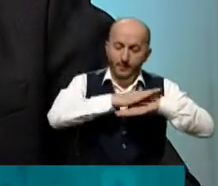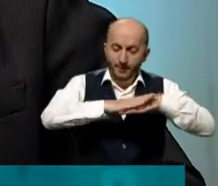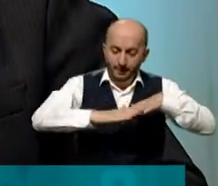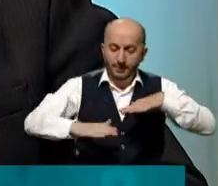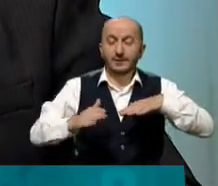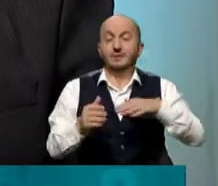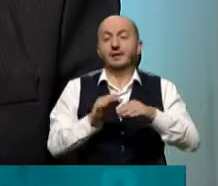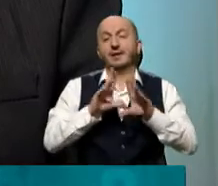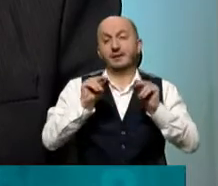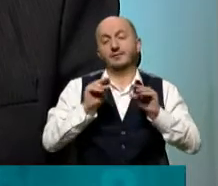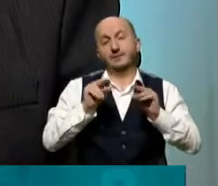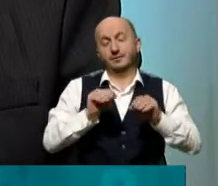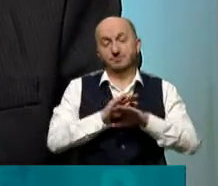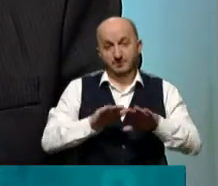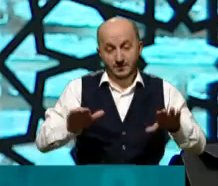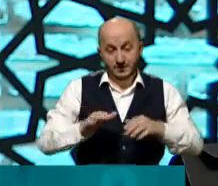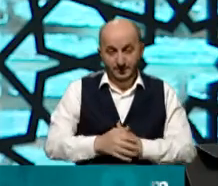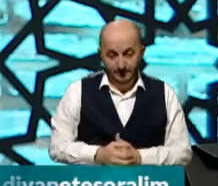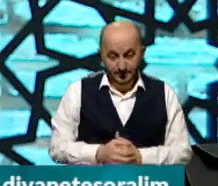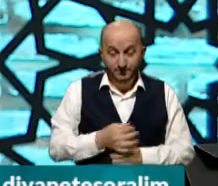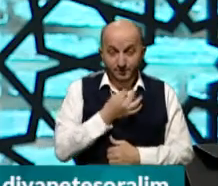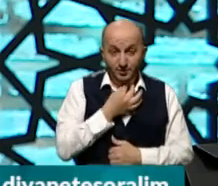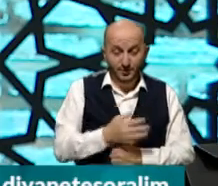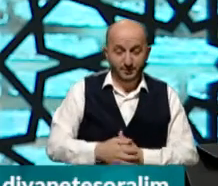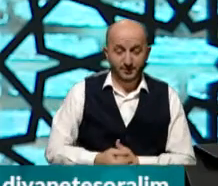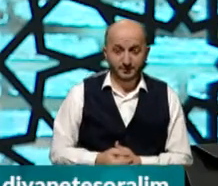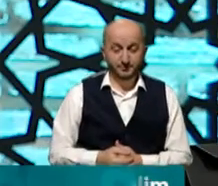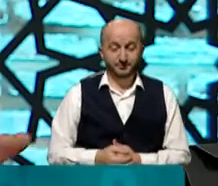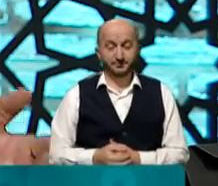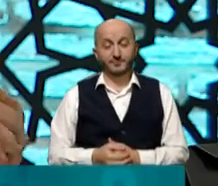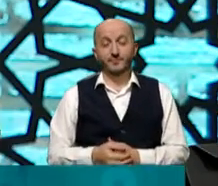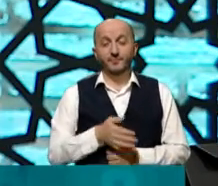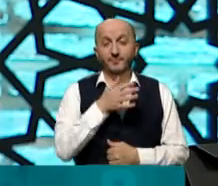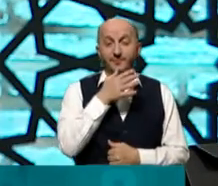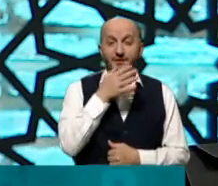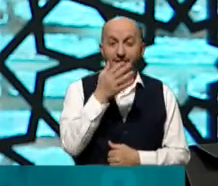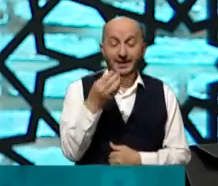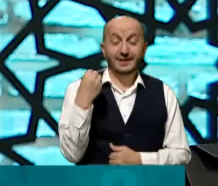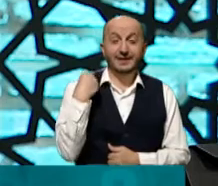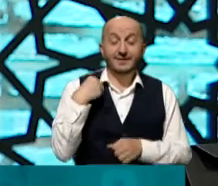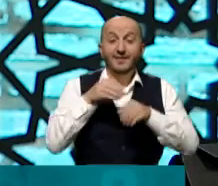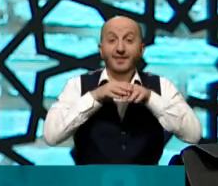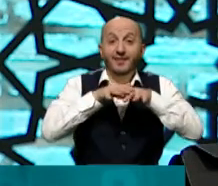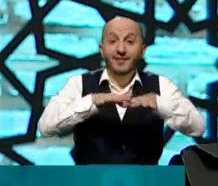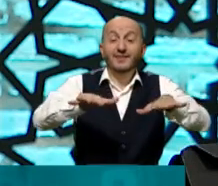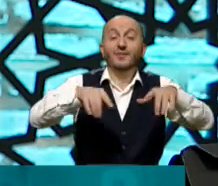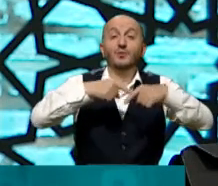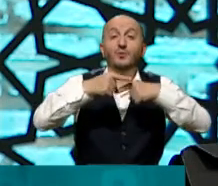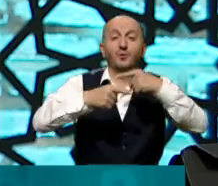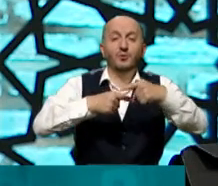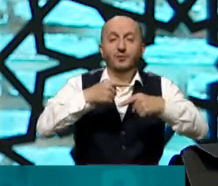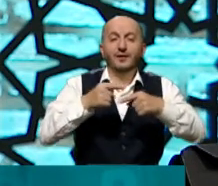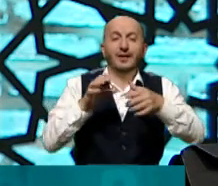meshetmek de yeterlidir. Eyvallah hocam. Teşekkür ederiz. Sağ olun. Şimdi malumunuz bu yeni yayın dönemiyle birlikte biz işitme